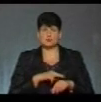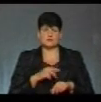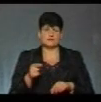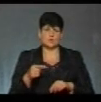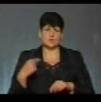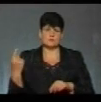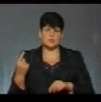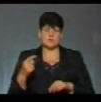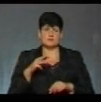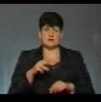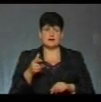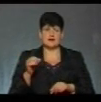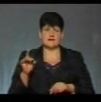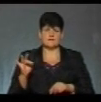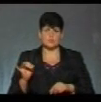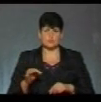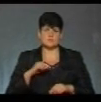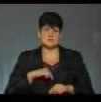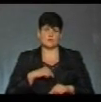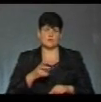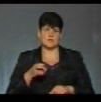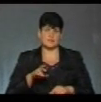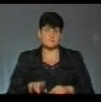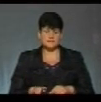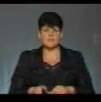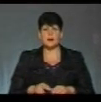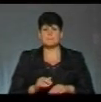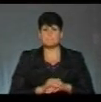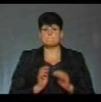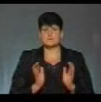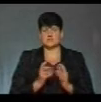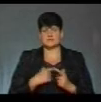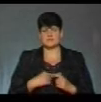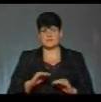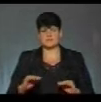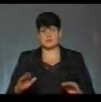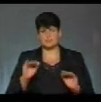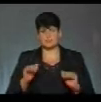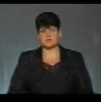області та Мар'яна Гевко, психологиня. Бережіть себе та своїх дітей. До побачення.